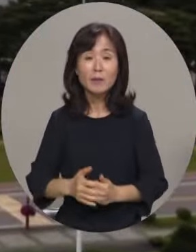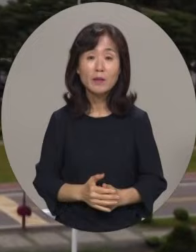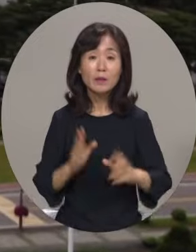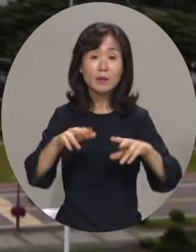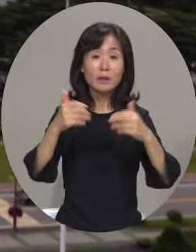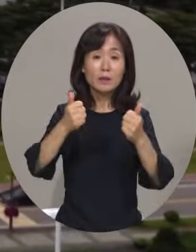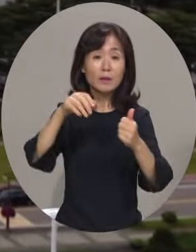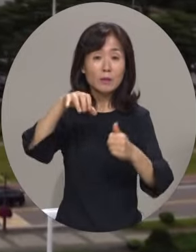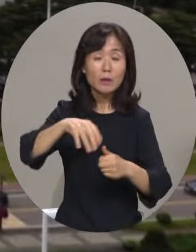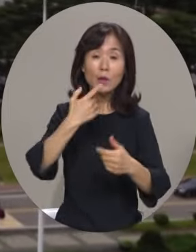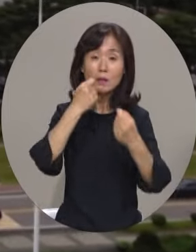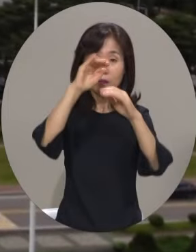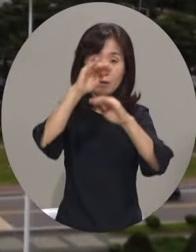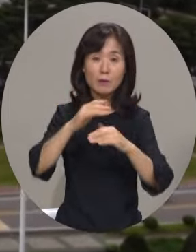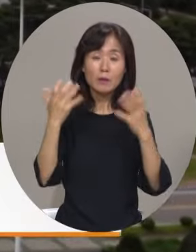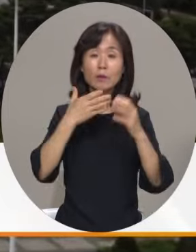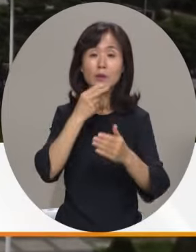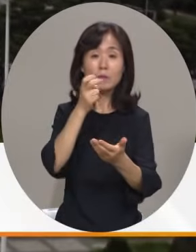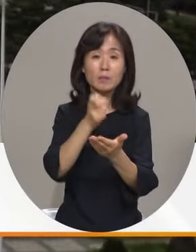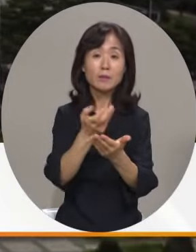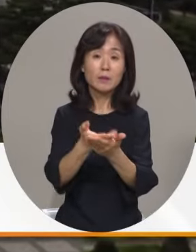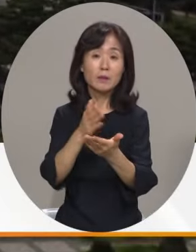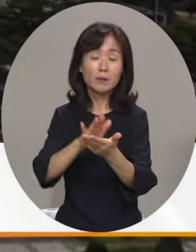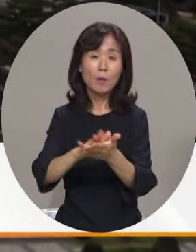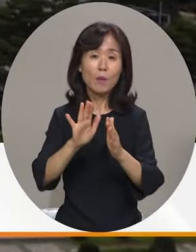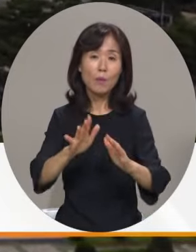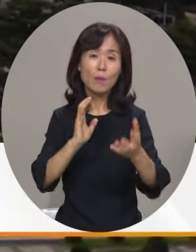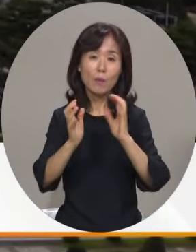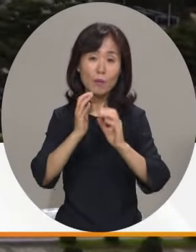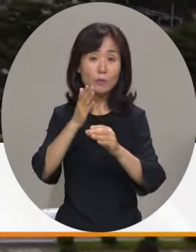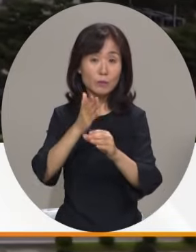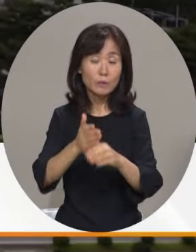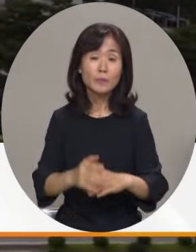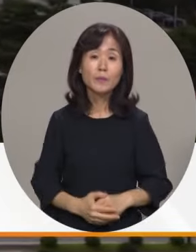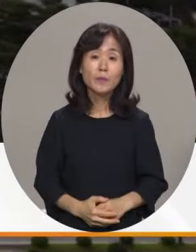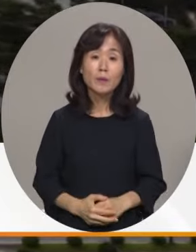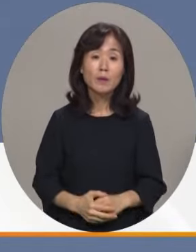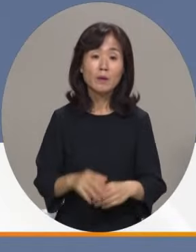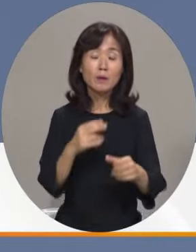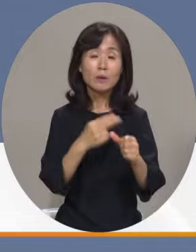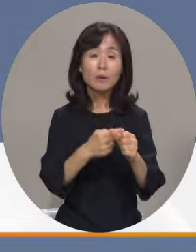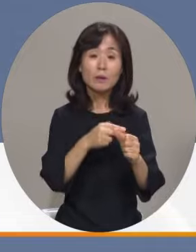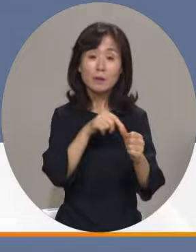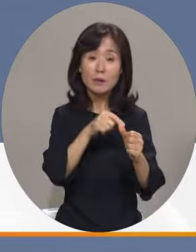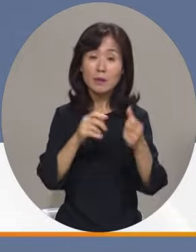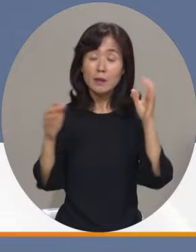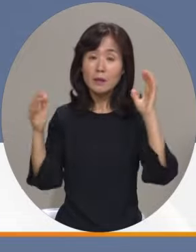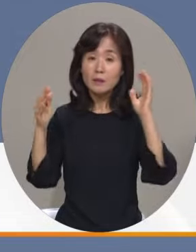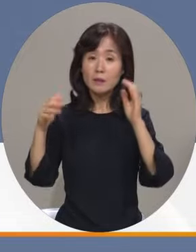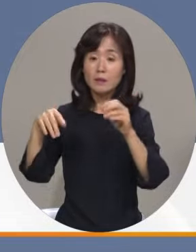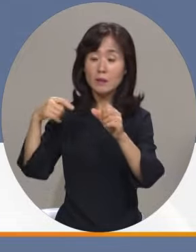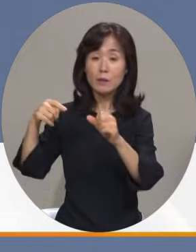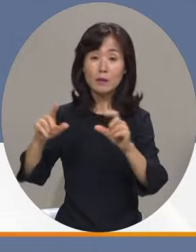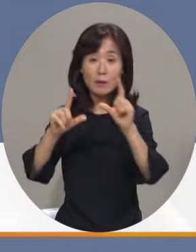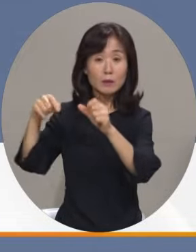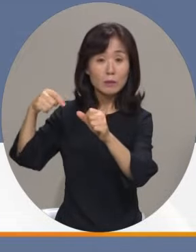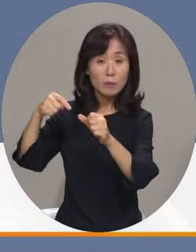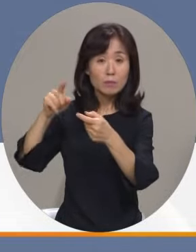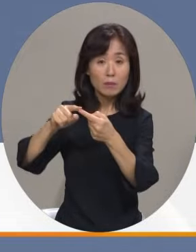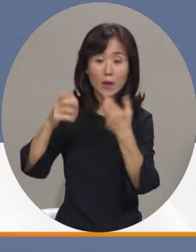국회에서도 이 같은 내용을 담은 아동복지법 개정안을 논의하고 있습니다. 교원의 학생 생활 지도에 대해서는 아동학대로